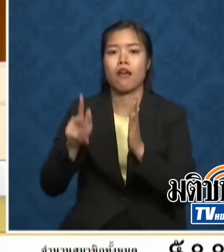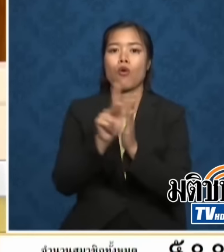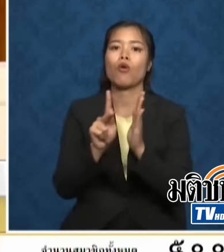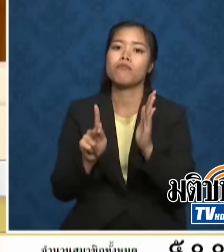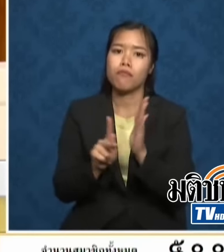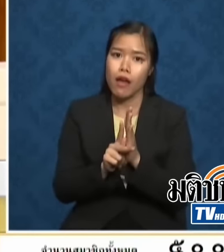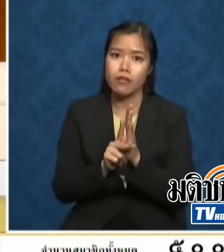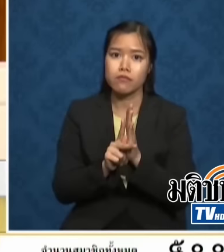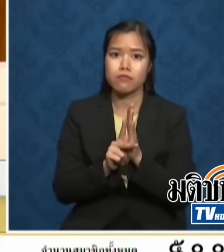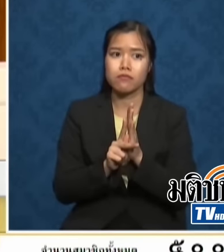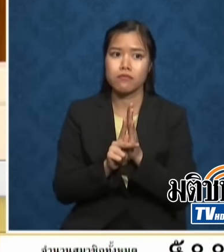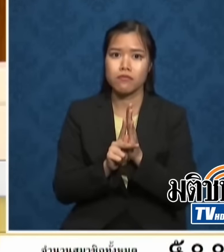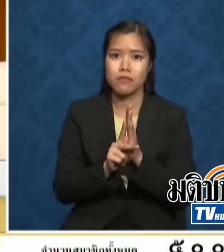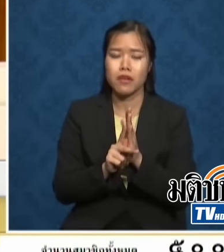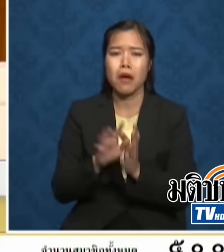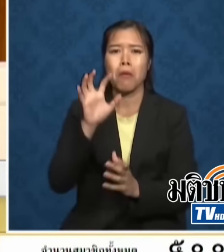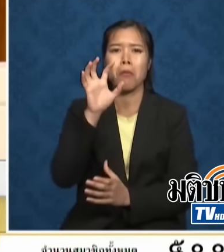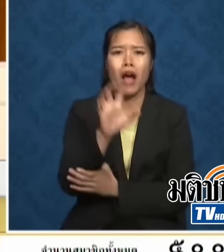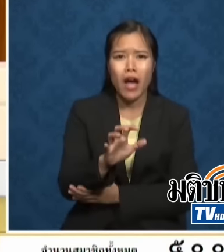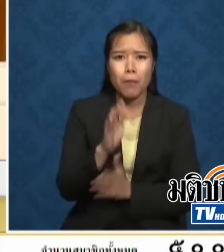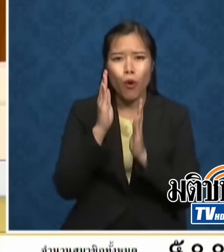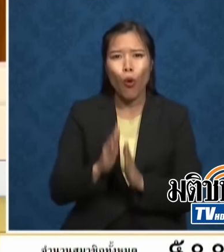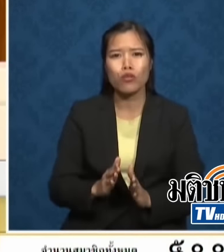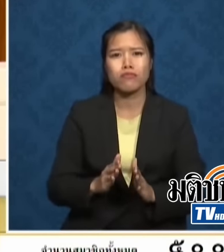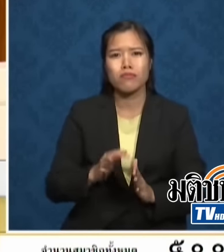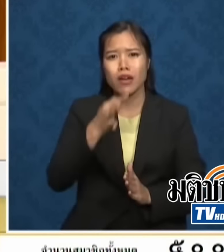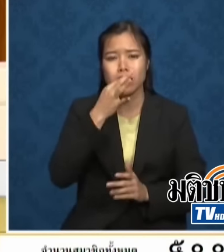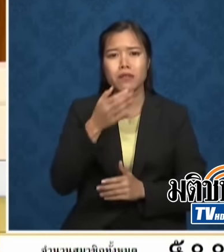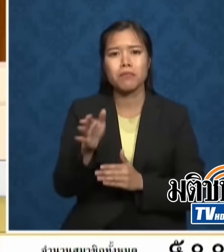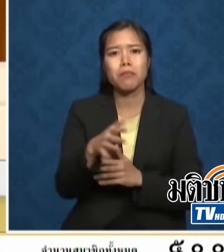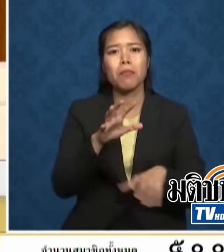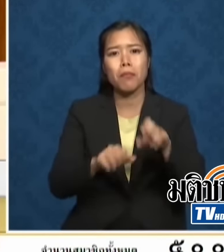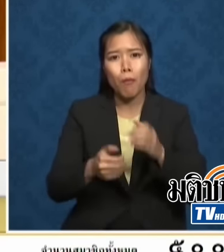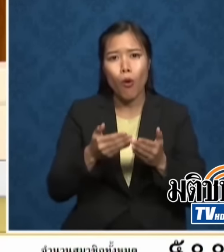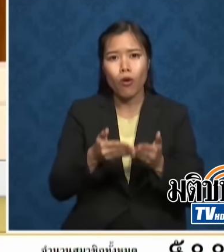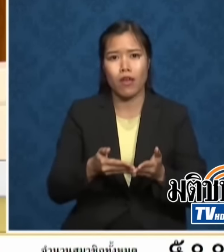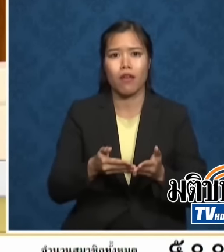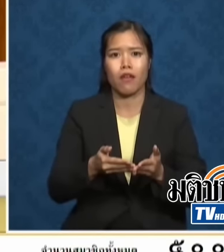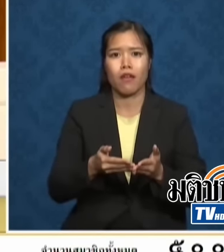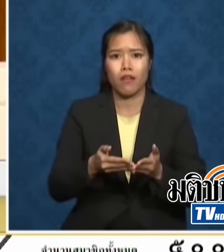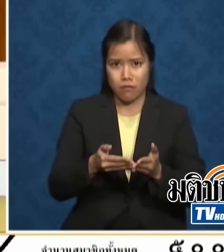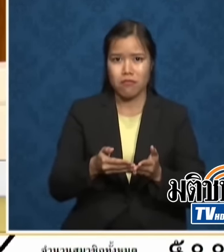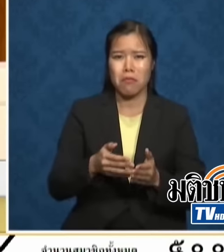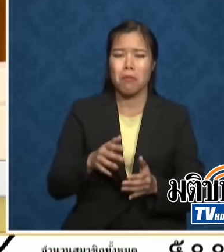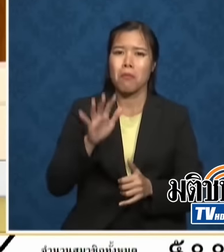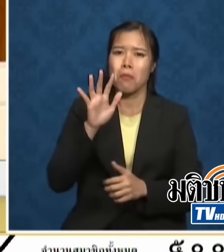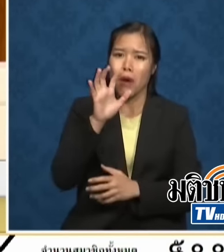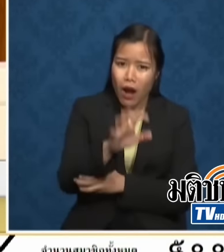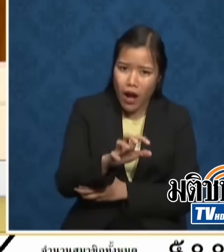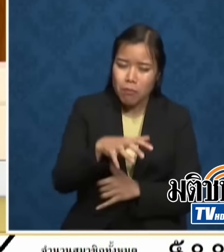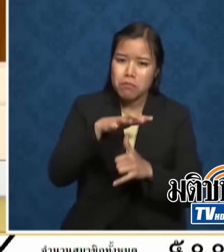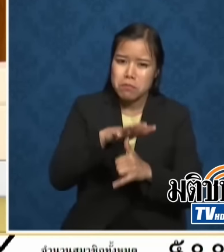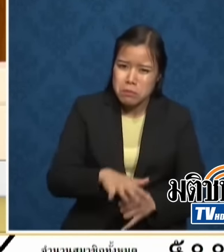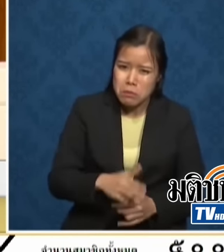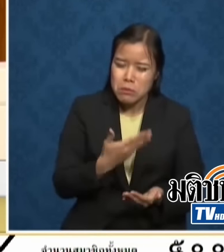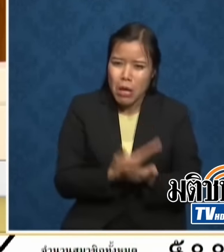นะครับมันมาบังคับให้พี่น้องชาวประมงไม่สามารถที่จะอยู่รอดนะครับมีแต่สภาพหนี้